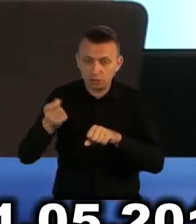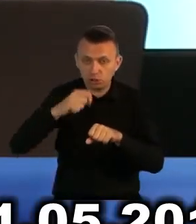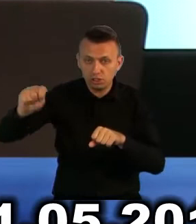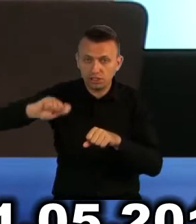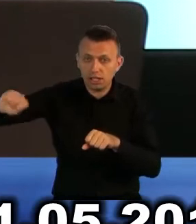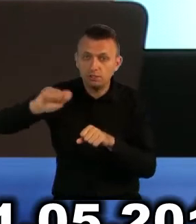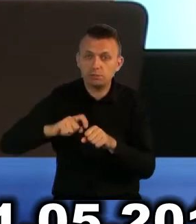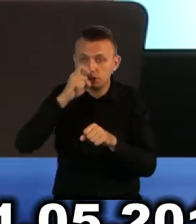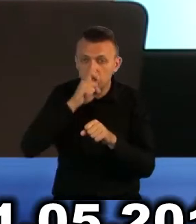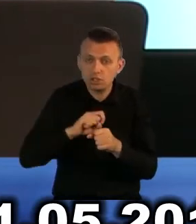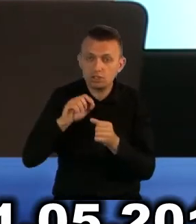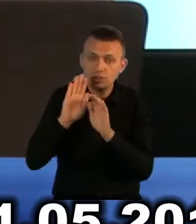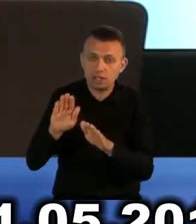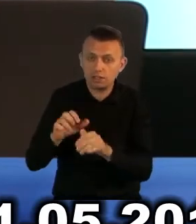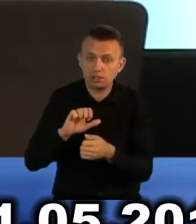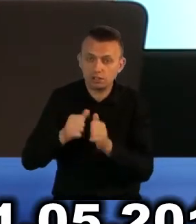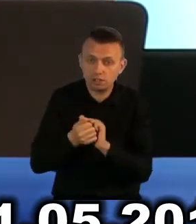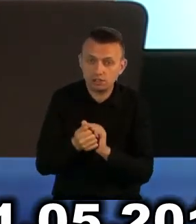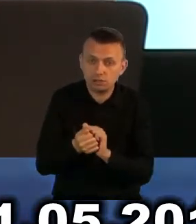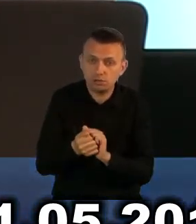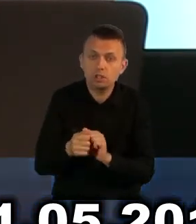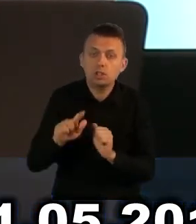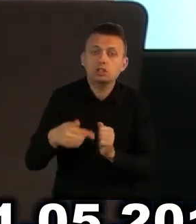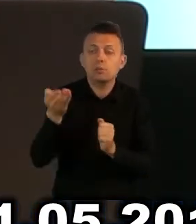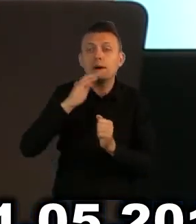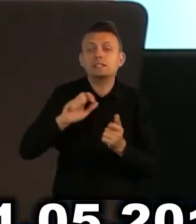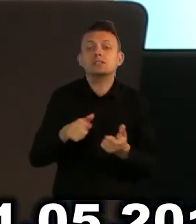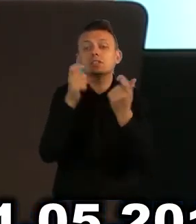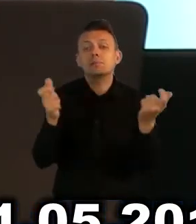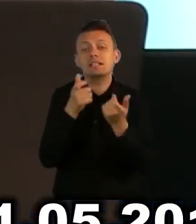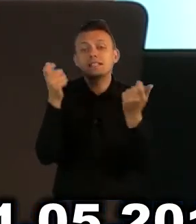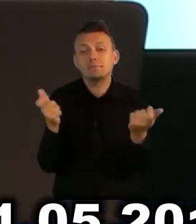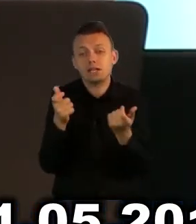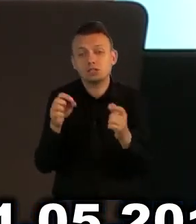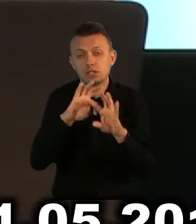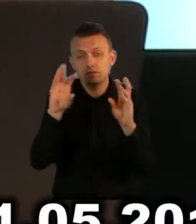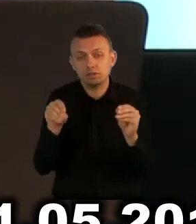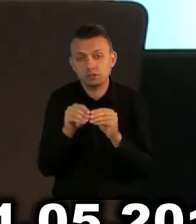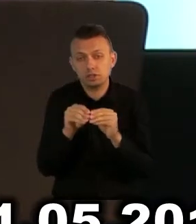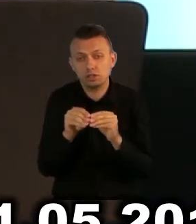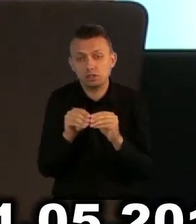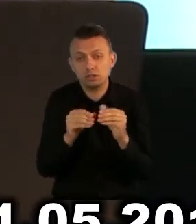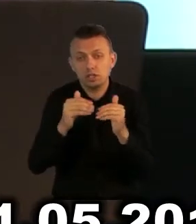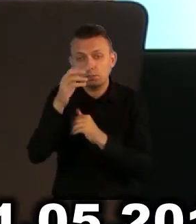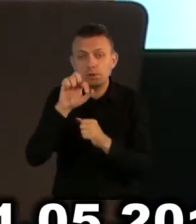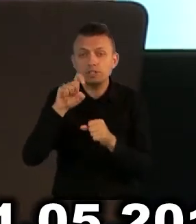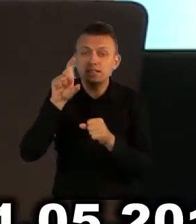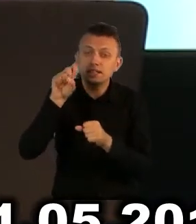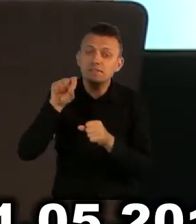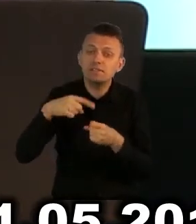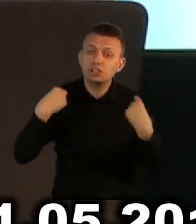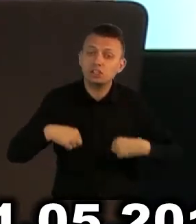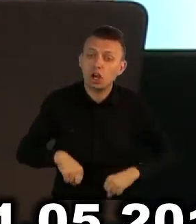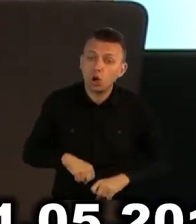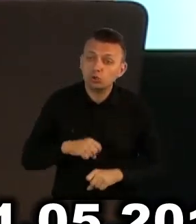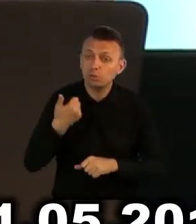ze wszystkich innych dziedzin, które nas otaczają, które nas przemieszczają. Bo drodzy Państwo, ponad 1 200 000 osób rocznie ginie